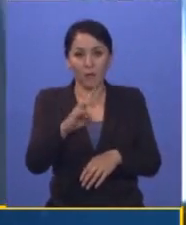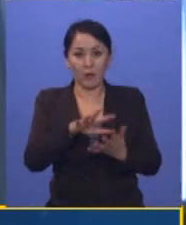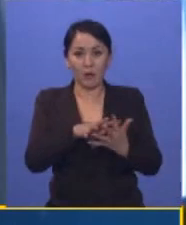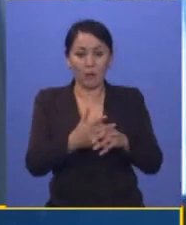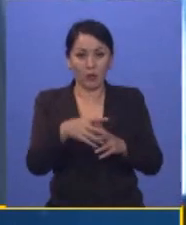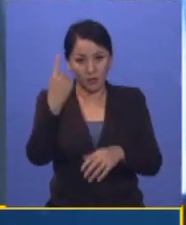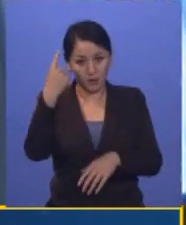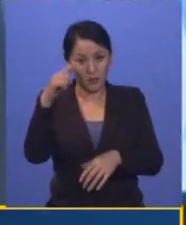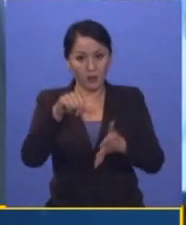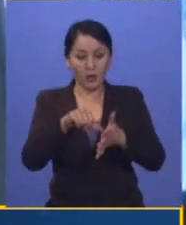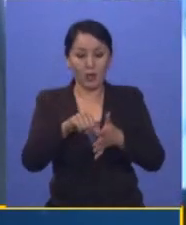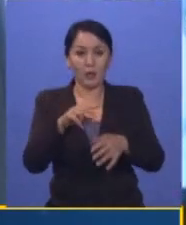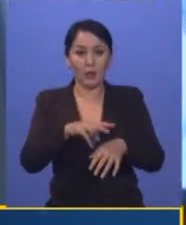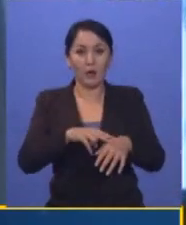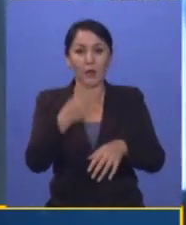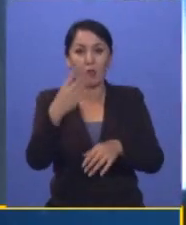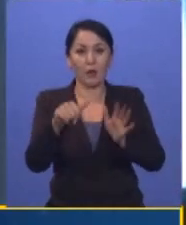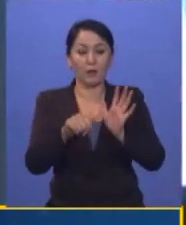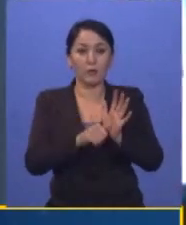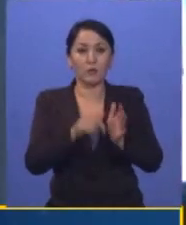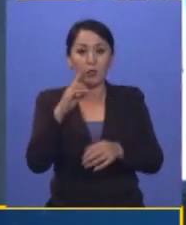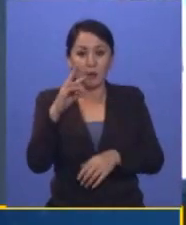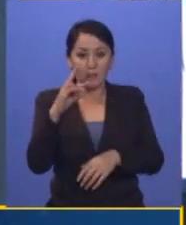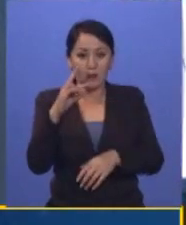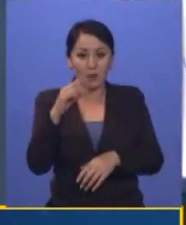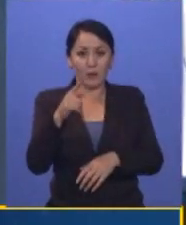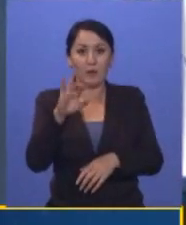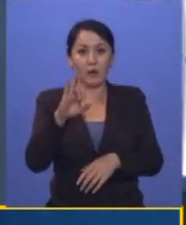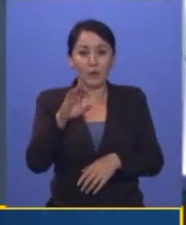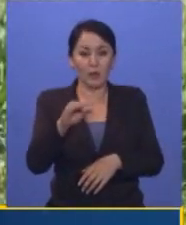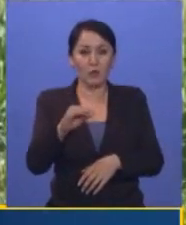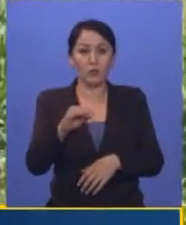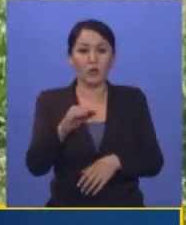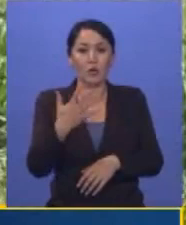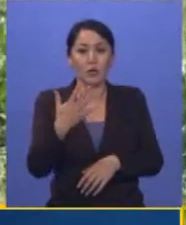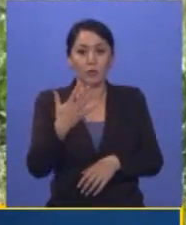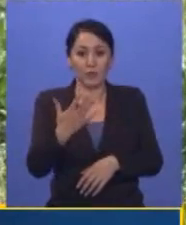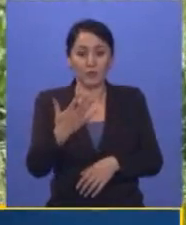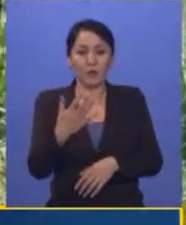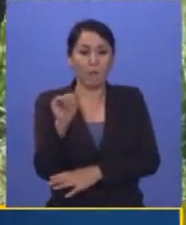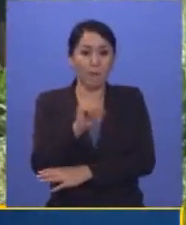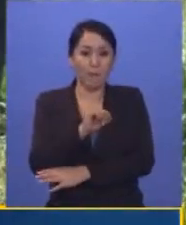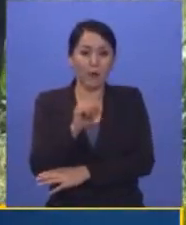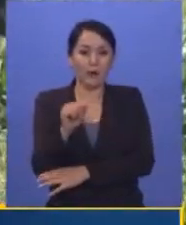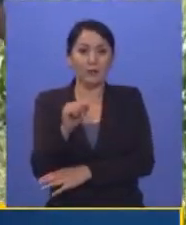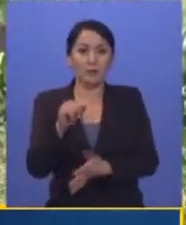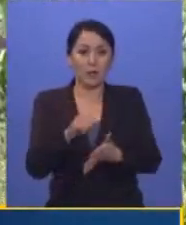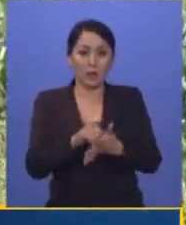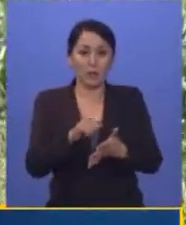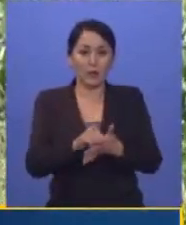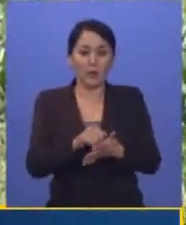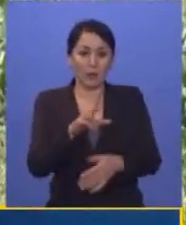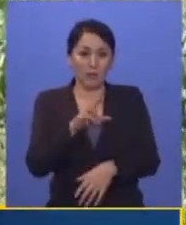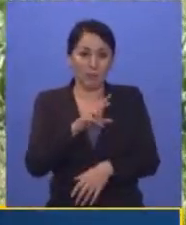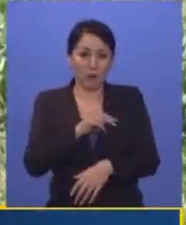анықталды. Участкілік инспектор 46 жастағы ауыл тұрғыны басқарған Иш Юпитер 5 мотоциклын тоқтатқан. Медициналық куәландыру оның